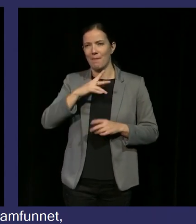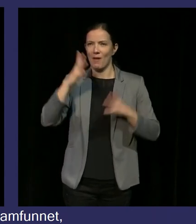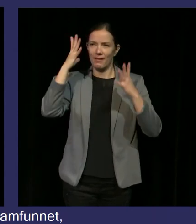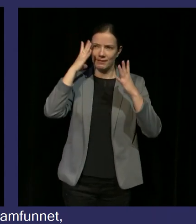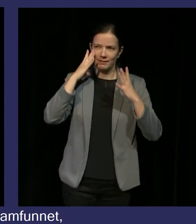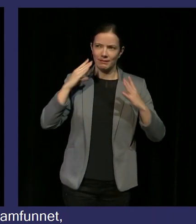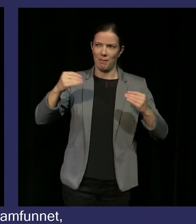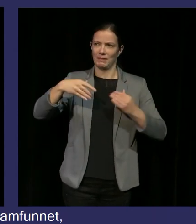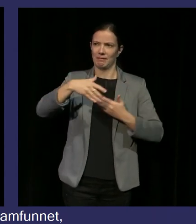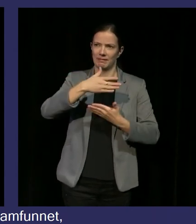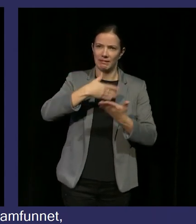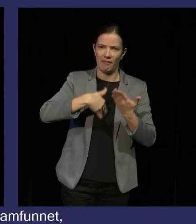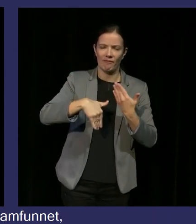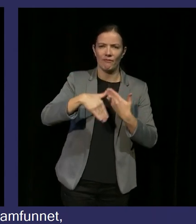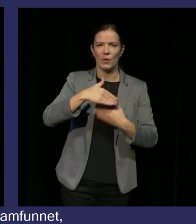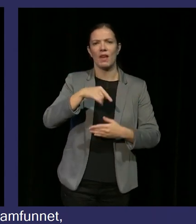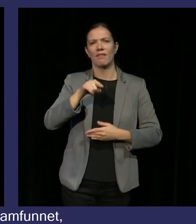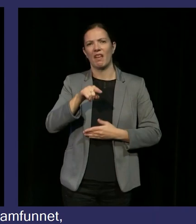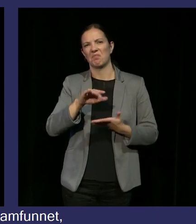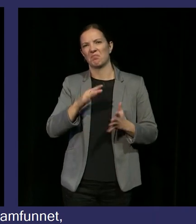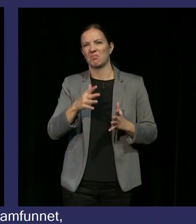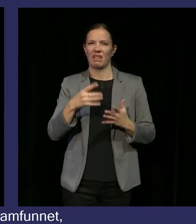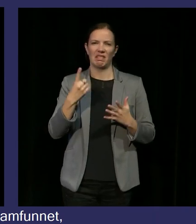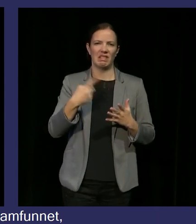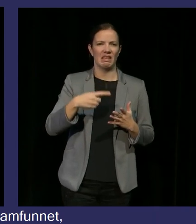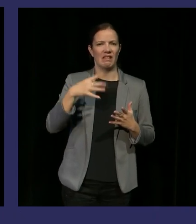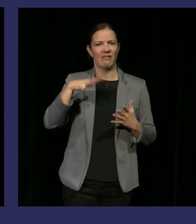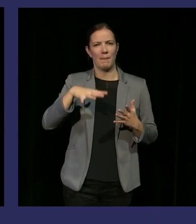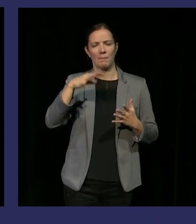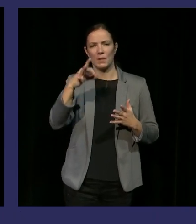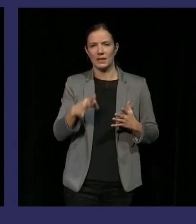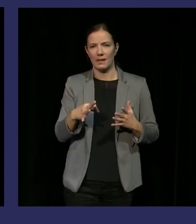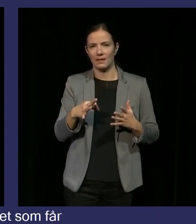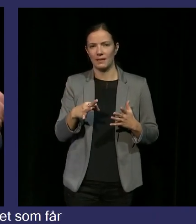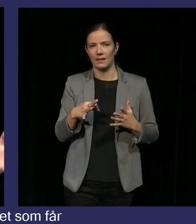samiske samfunnet, der er det kanskje 10-15%